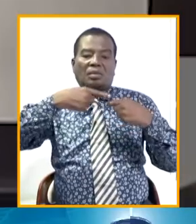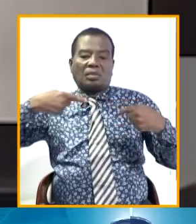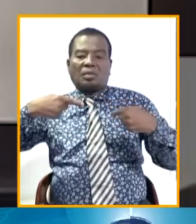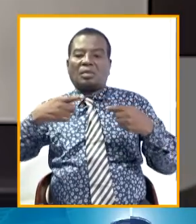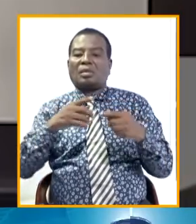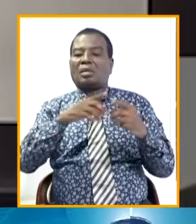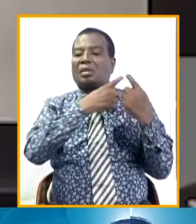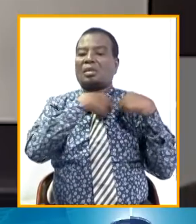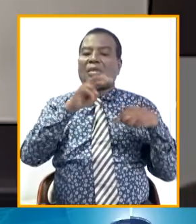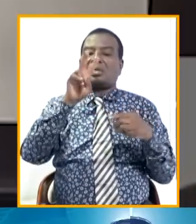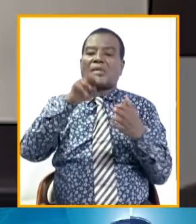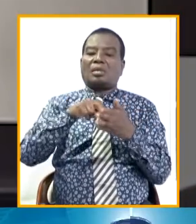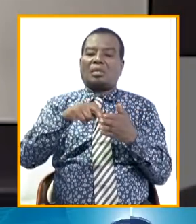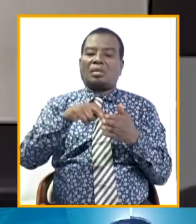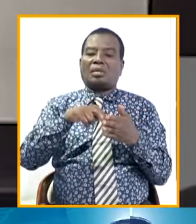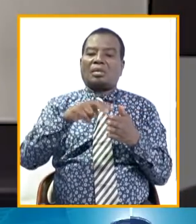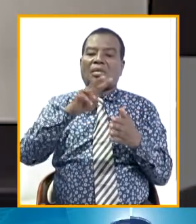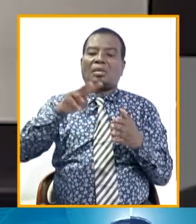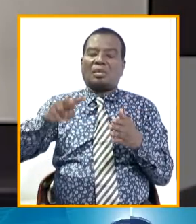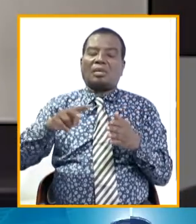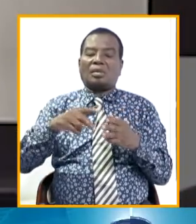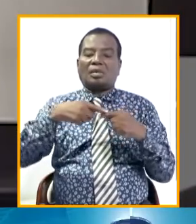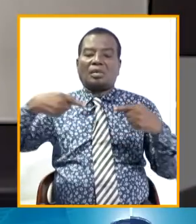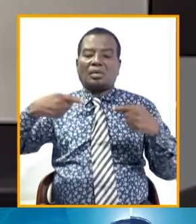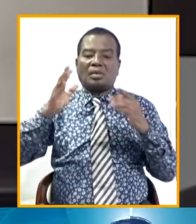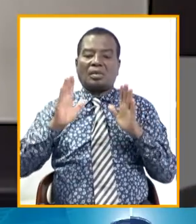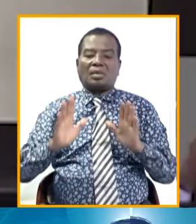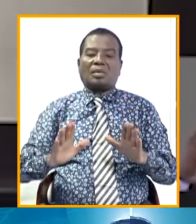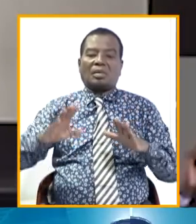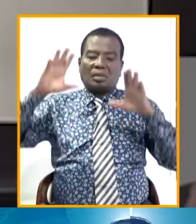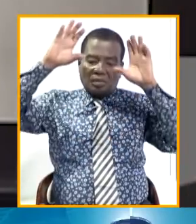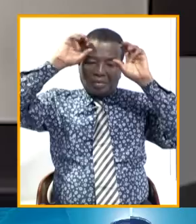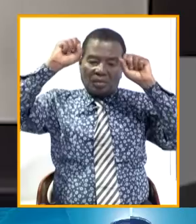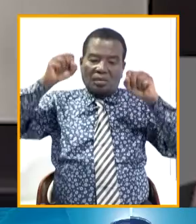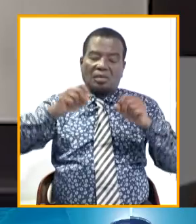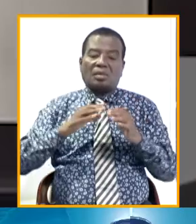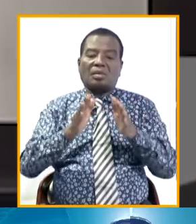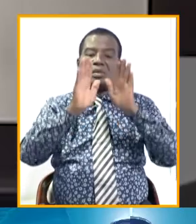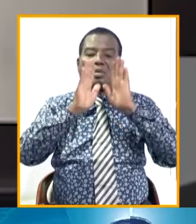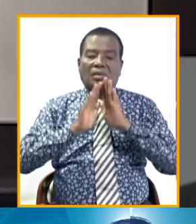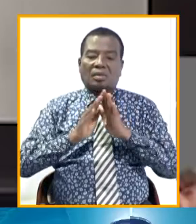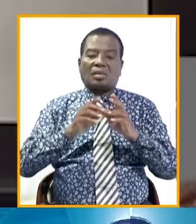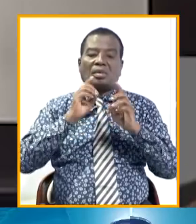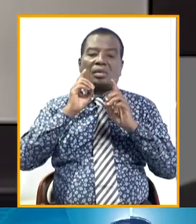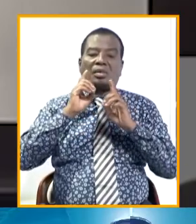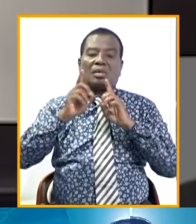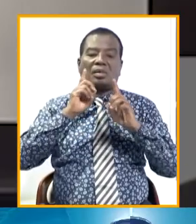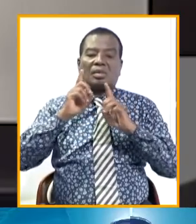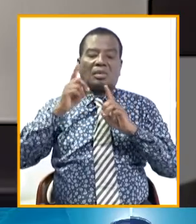Depuis 2022, les adversaires du président Ali Bongo Ondimba demandent un dialogue